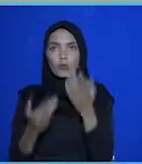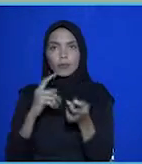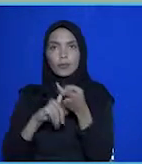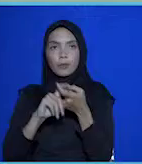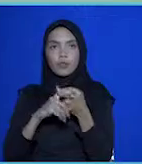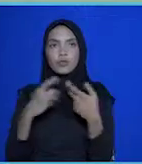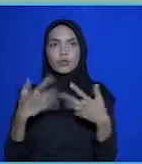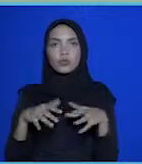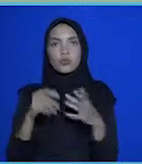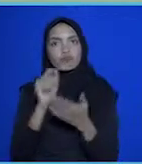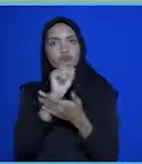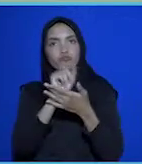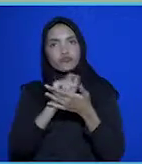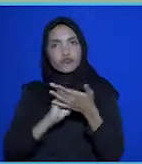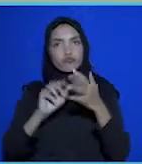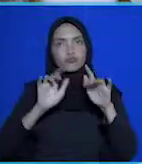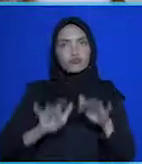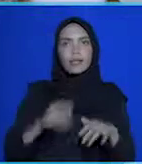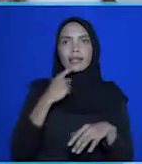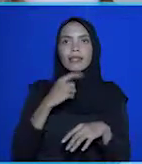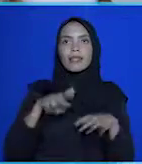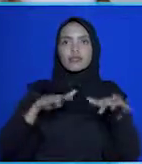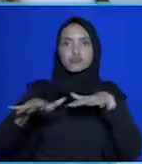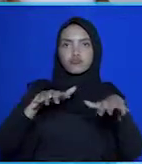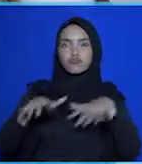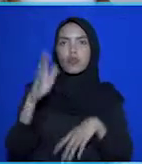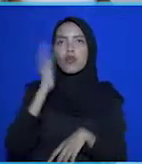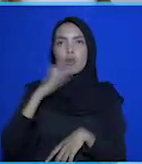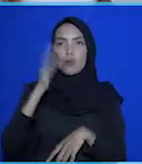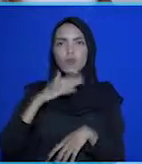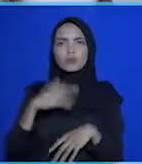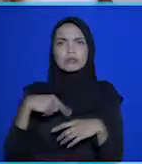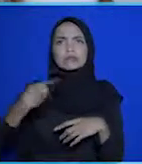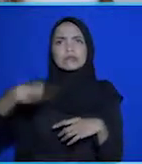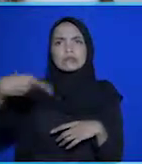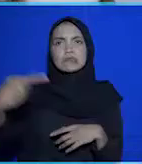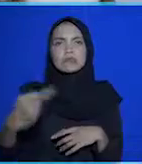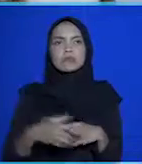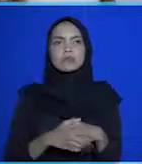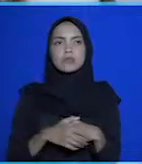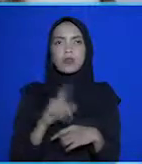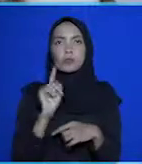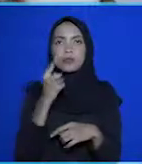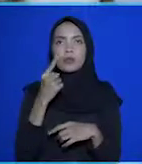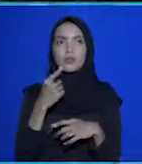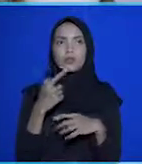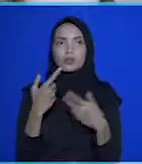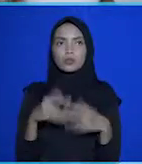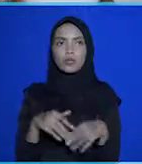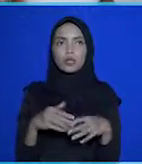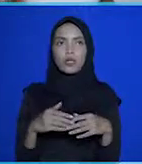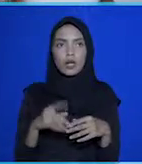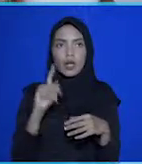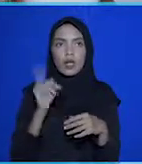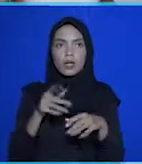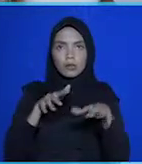sudah menulis, gempa Lombok ini berkepanjangan dari gempa pertama menyusul 1, 2,